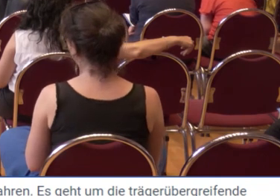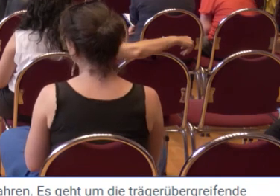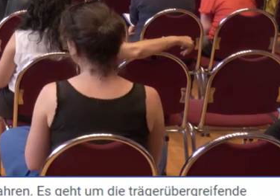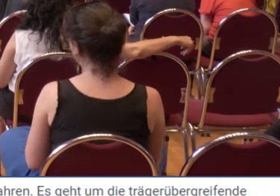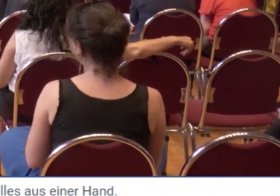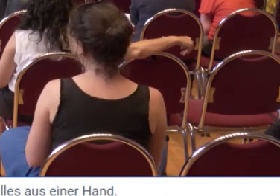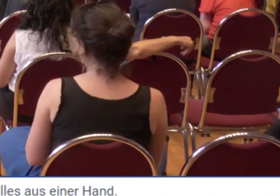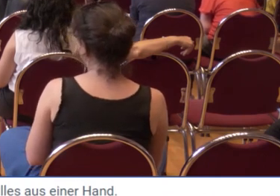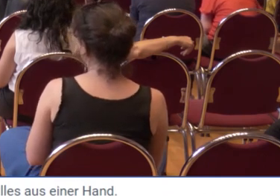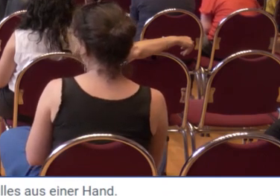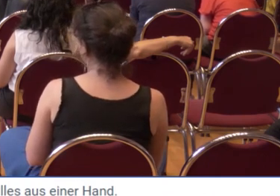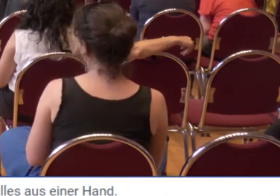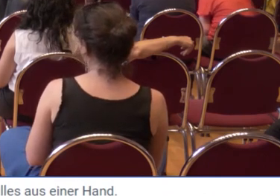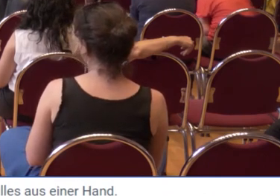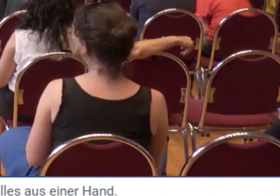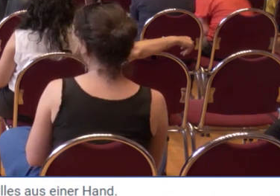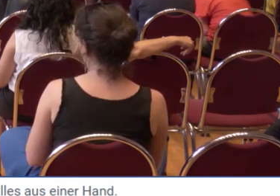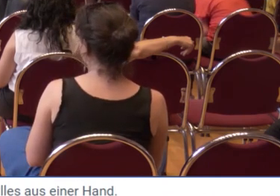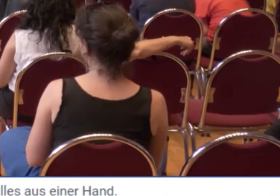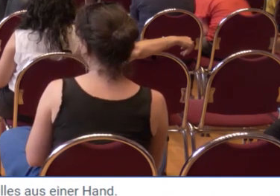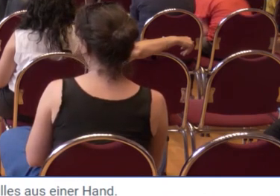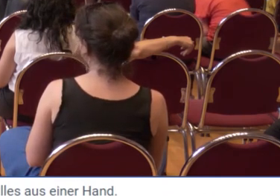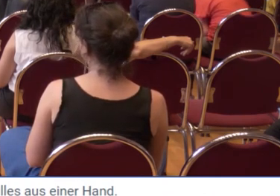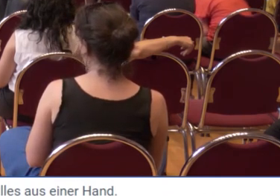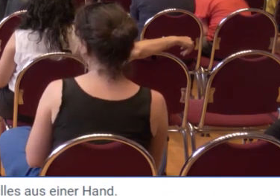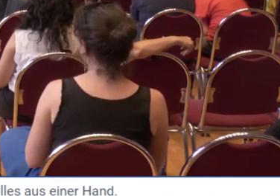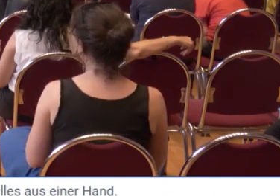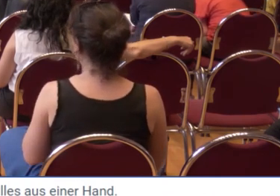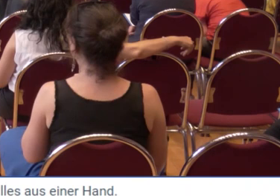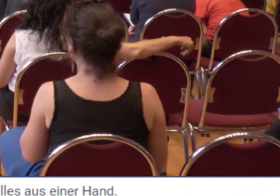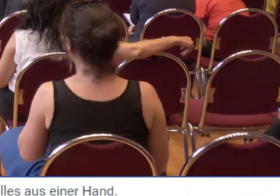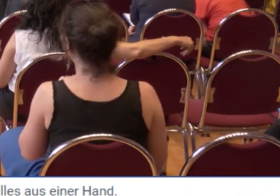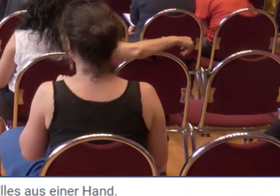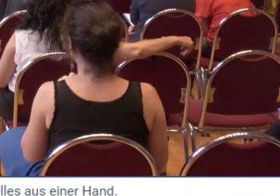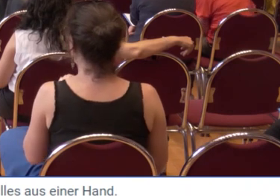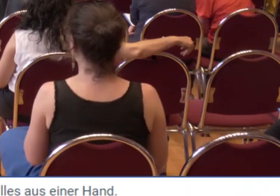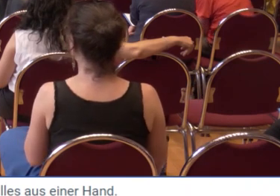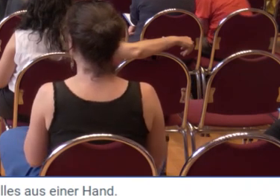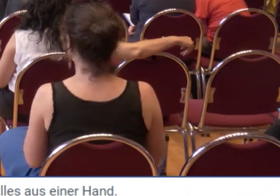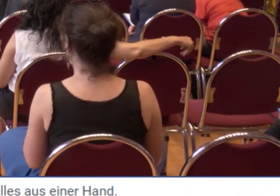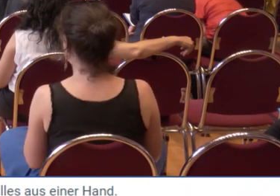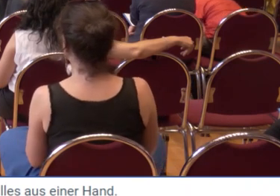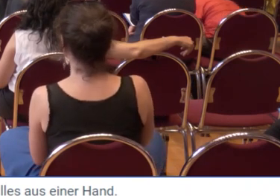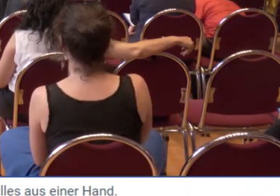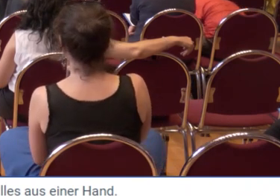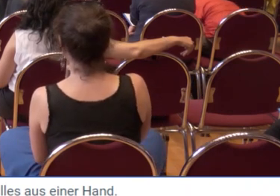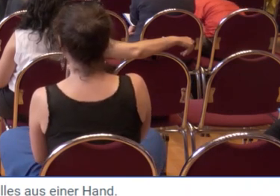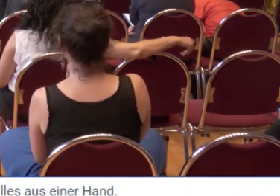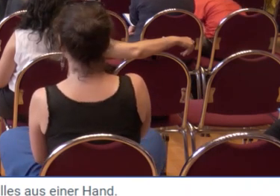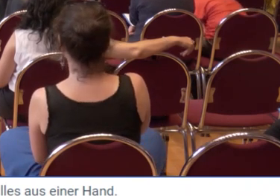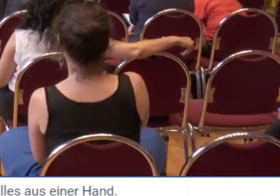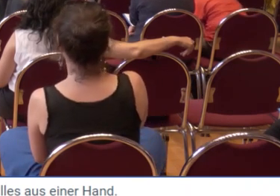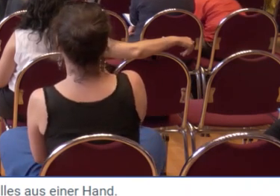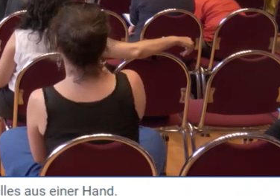deren Kinder vorgestellt wir wollen über bereits bestehende Möglichkeiten individueller und passgenauer